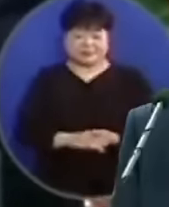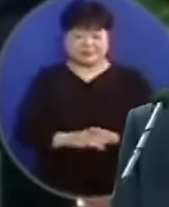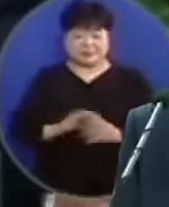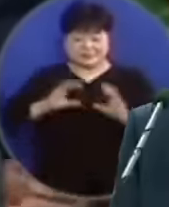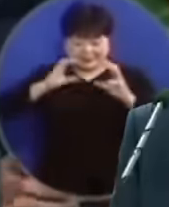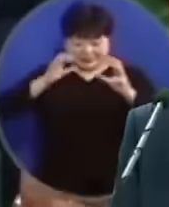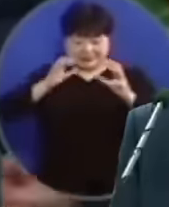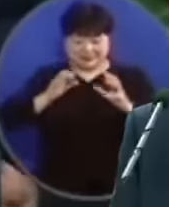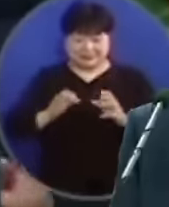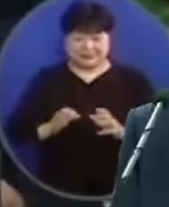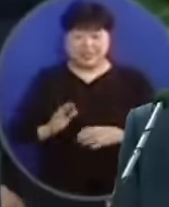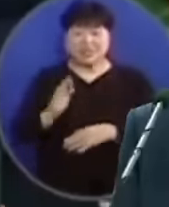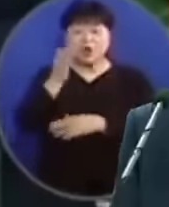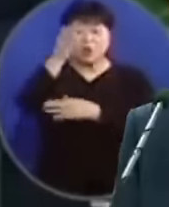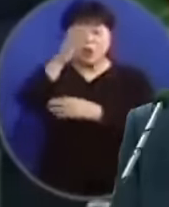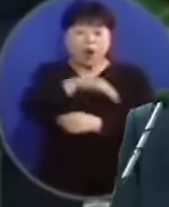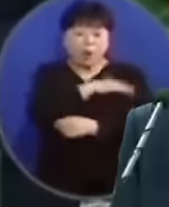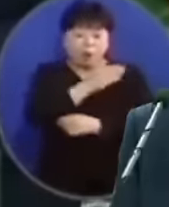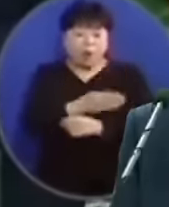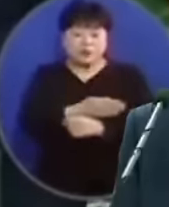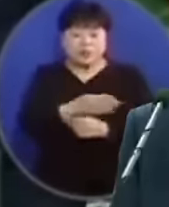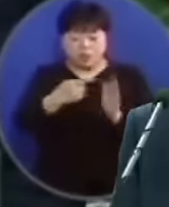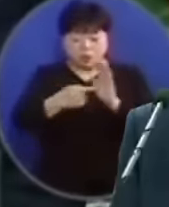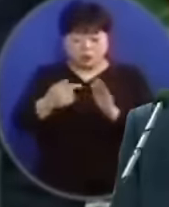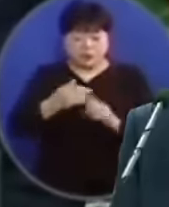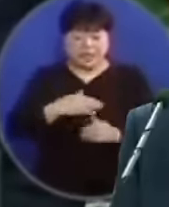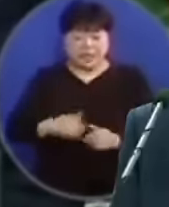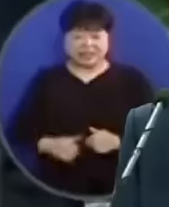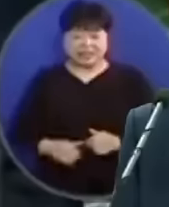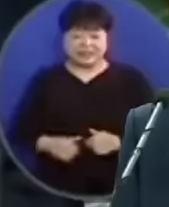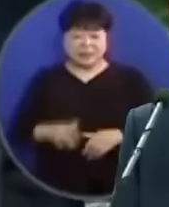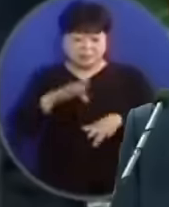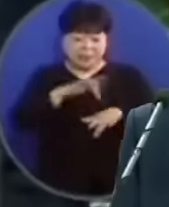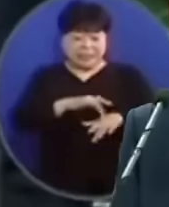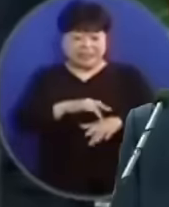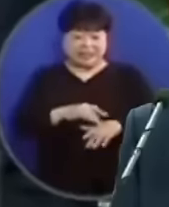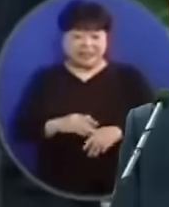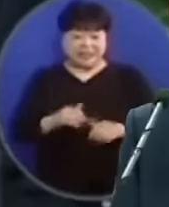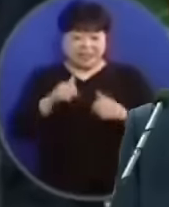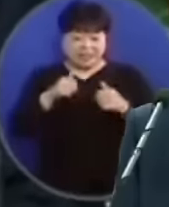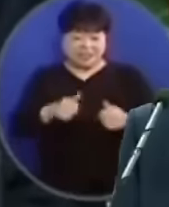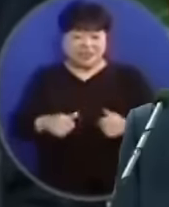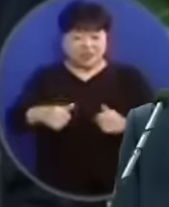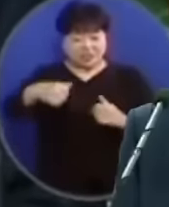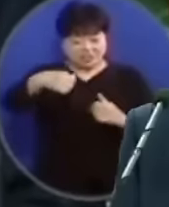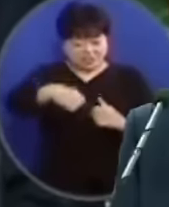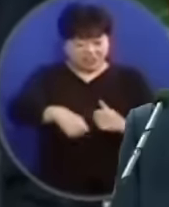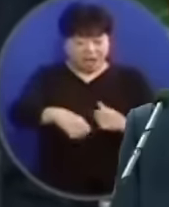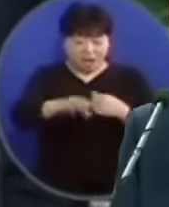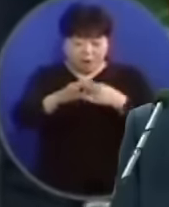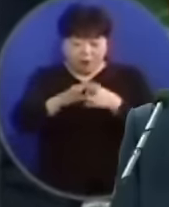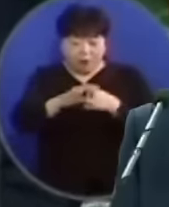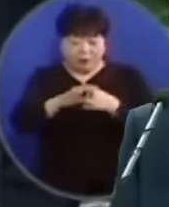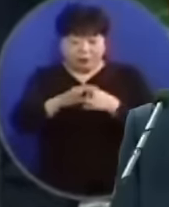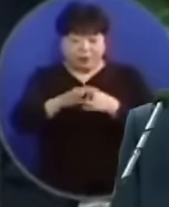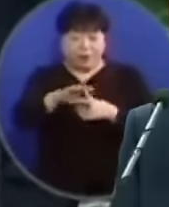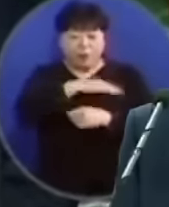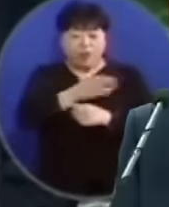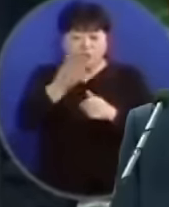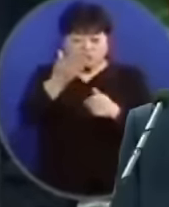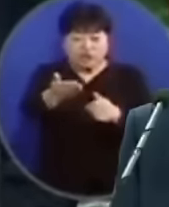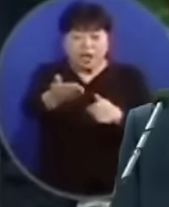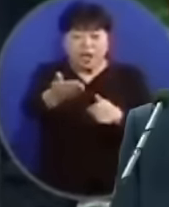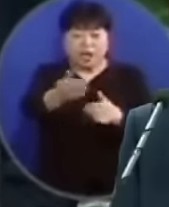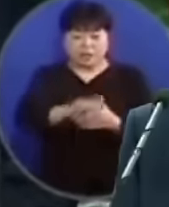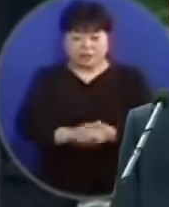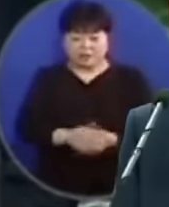세계 영광과 권세를 다 보여주고서 내게 절하면 이것을 내게 준다. 옛날에 내게 넘겨준 것인데 내가 줄 수 있다.